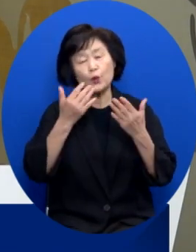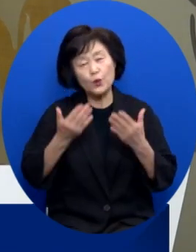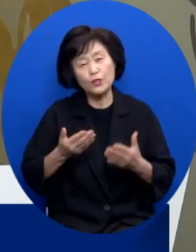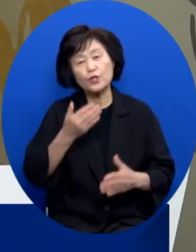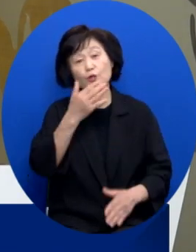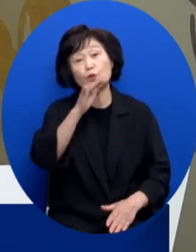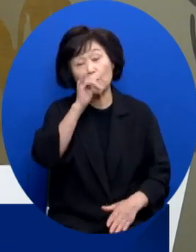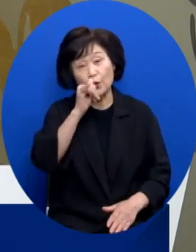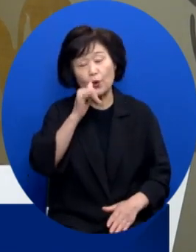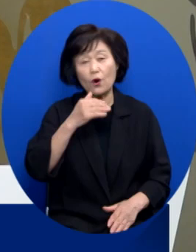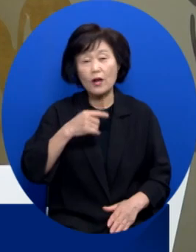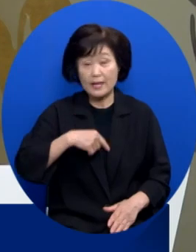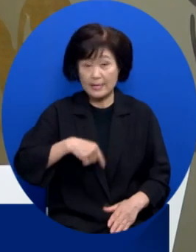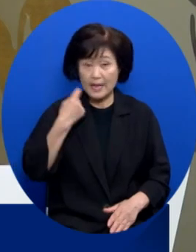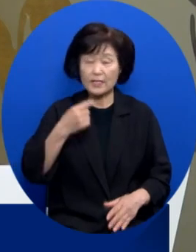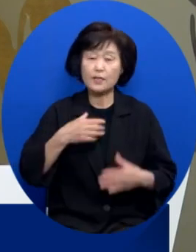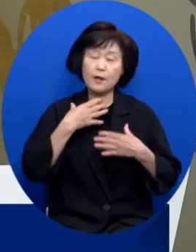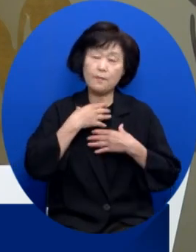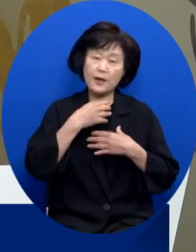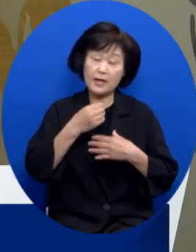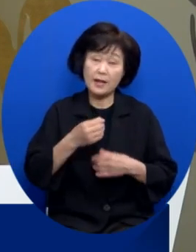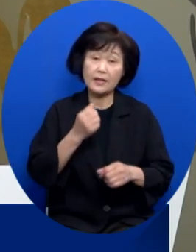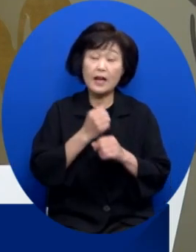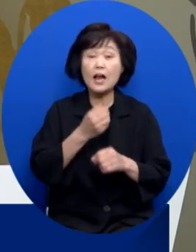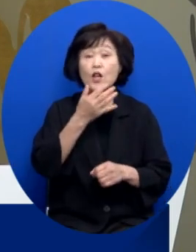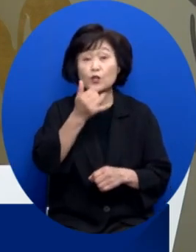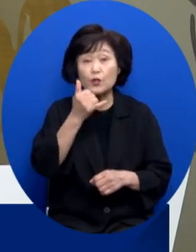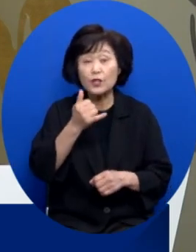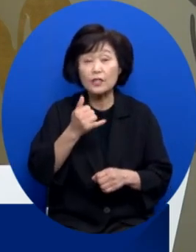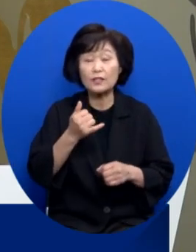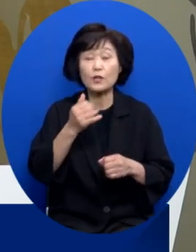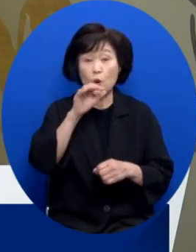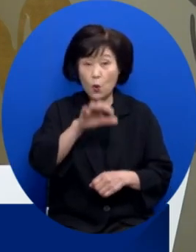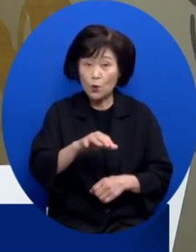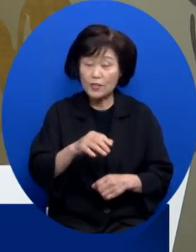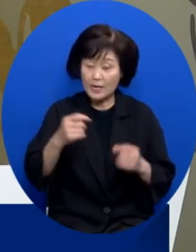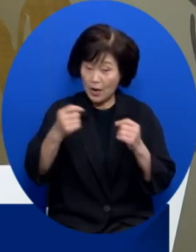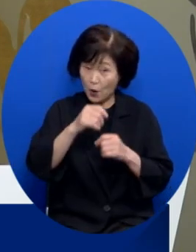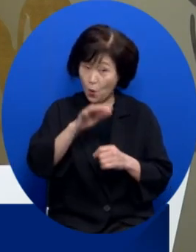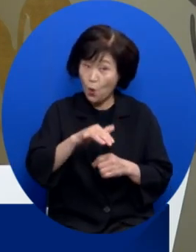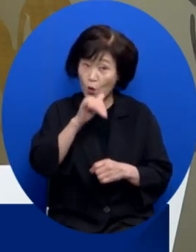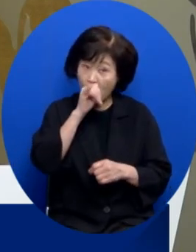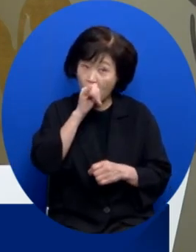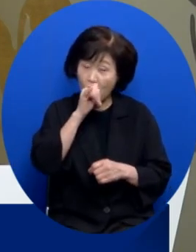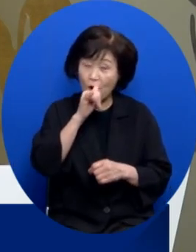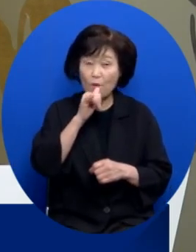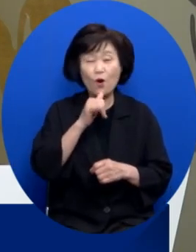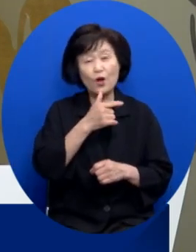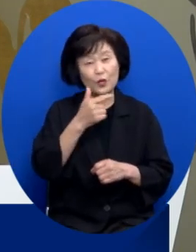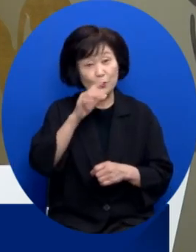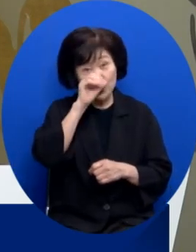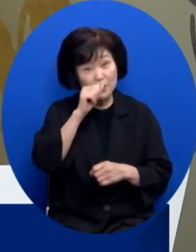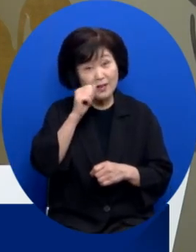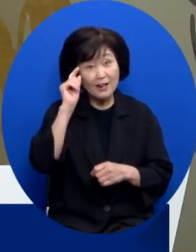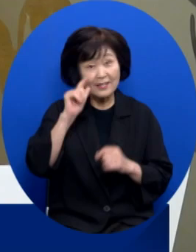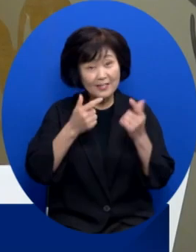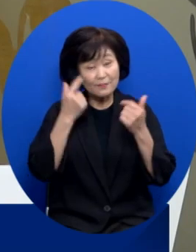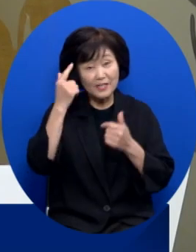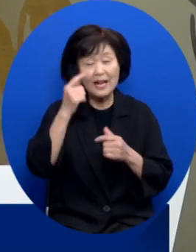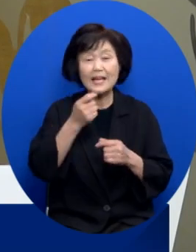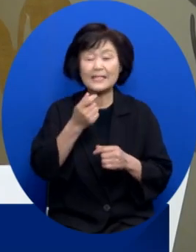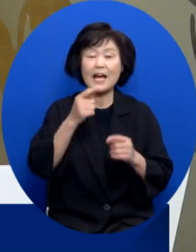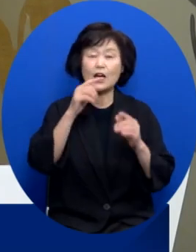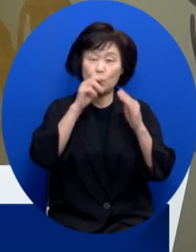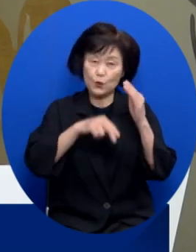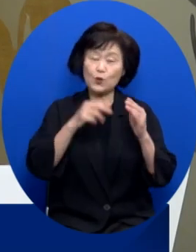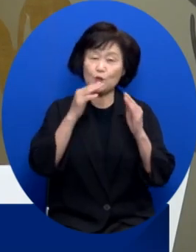있고, 나를 편안하게 다스릴 수 있는 공간이 가까운 데 존재한다는 건, 지역 도서관의, 작은 도서관의 가장